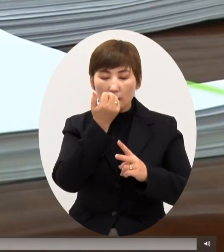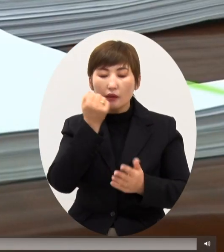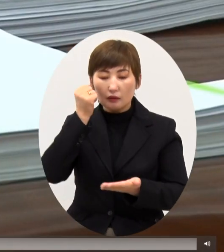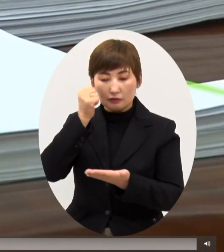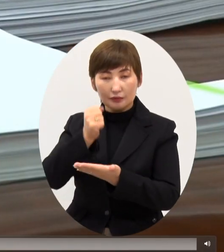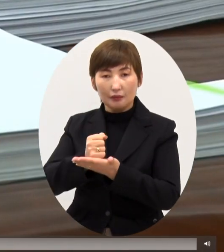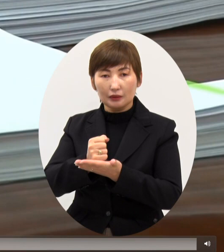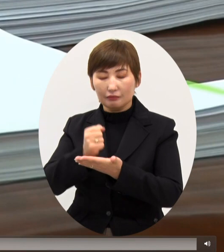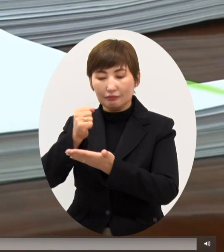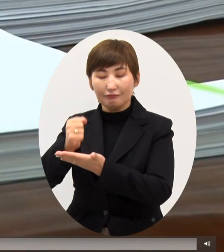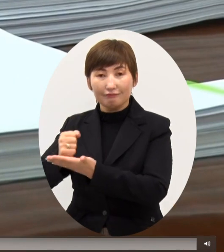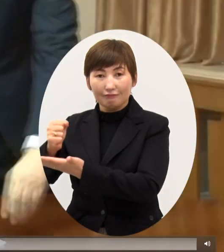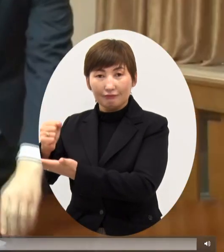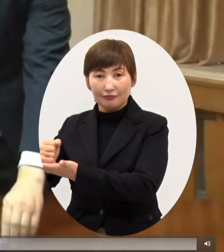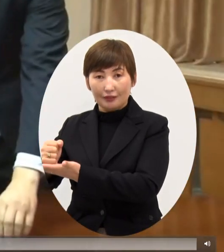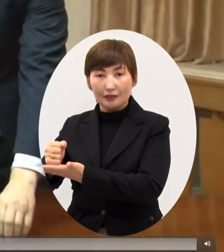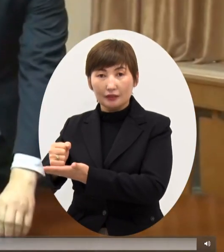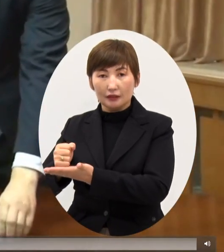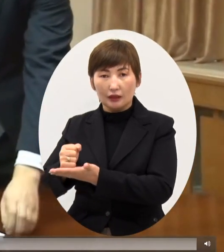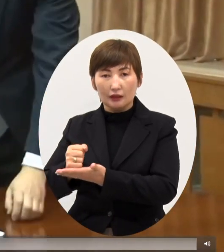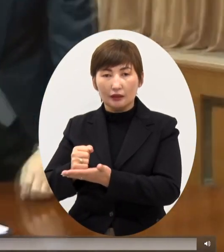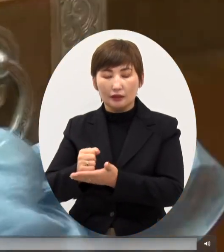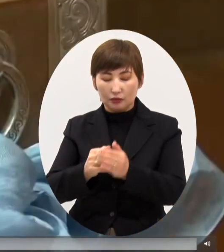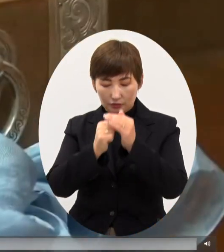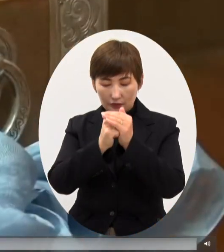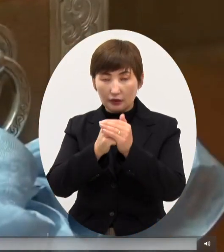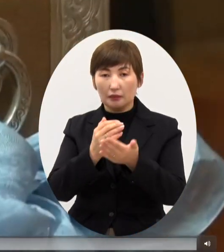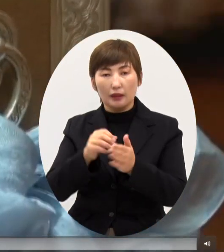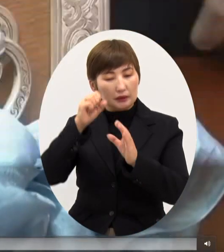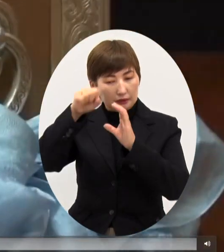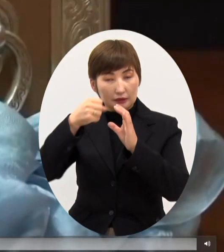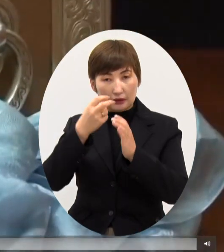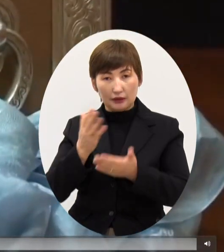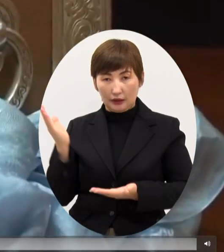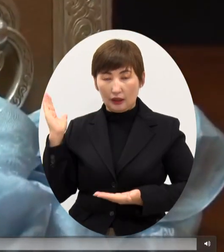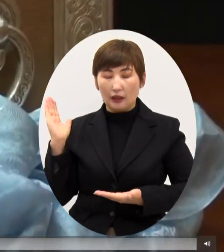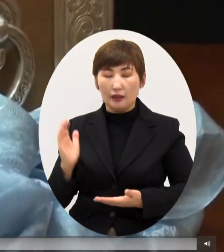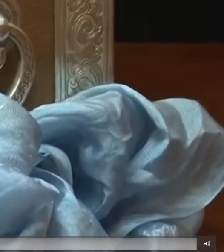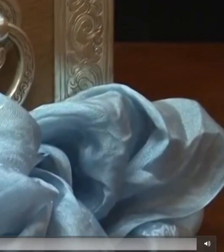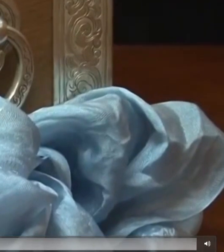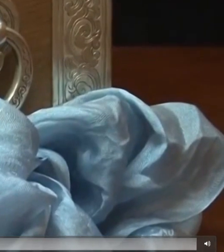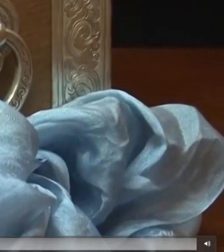байгаа ёслолын зургийг байрлуулсан харагдаж байна. За мөн бичлэгээс хараарай.